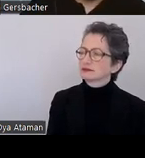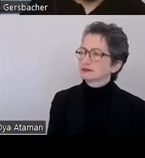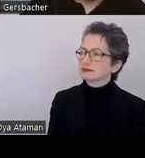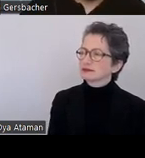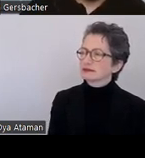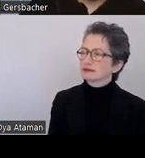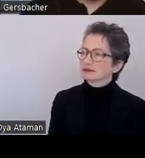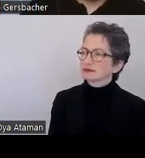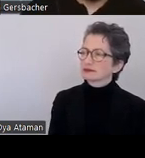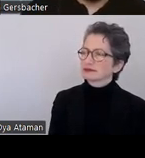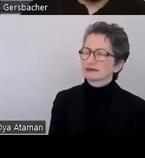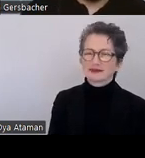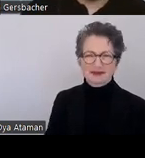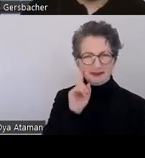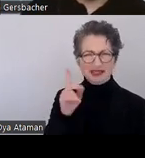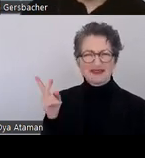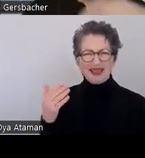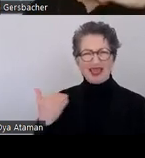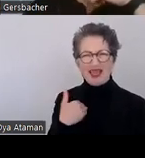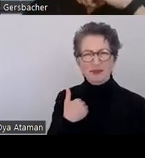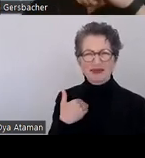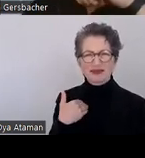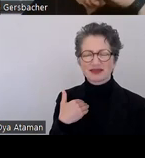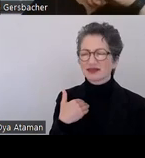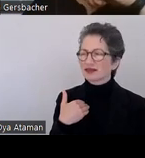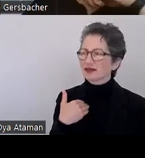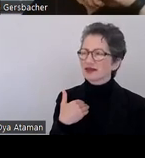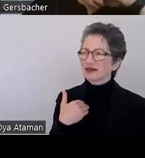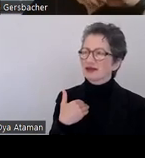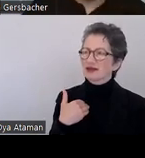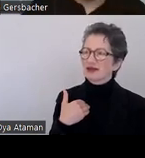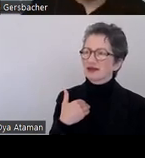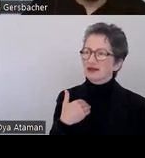Installiert man genau gleich wie eben auch schon vor